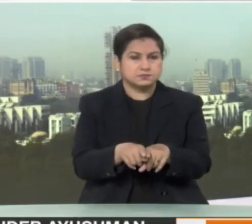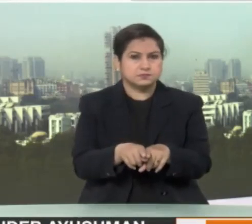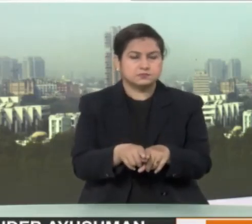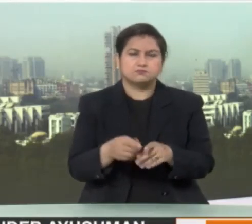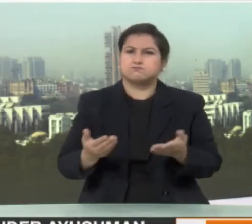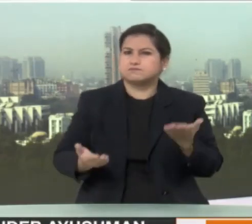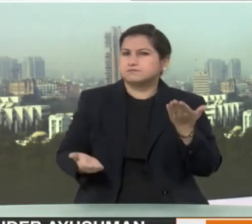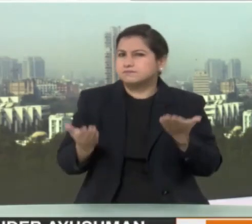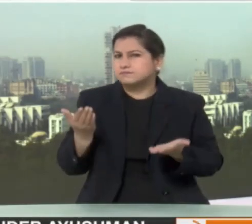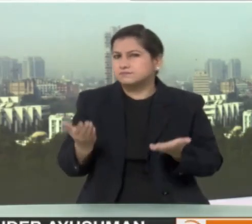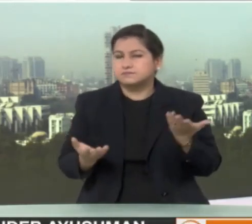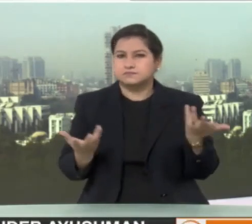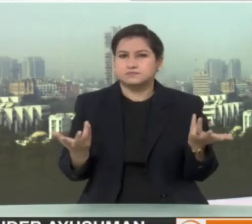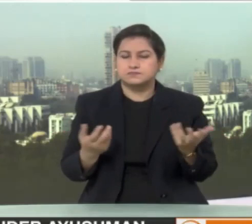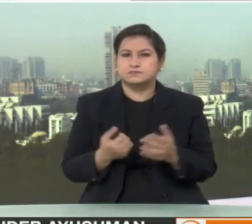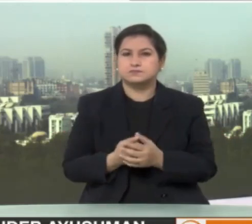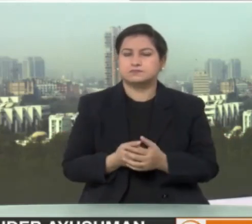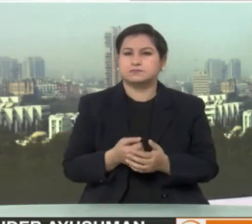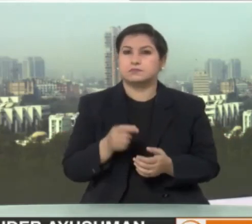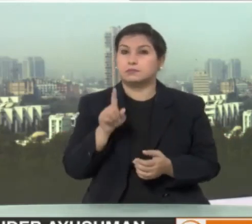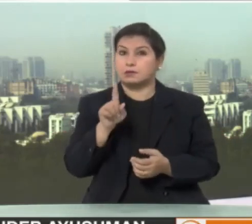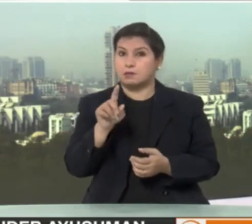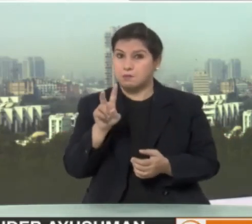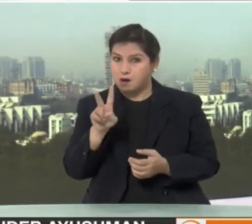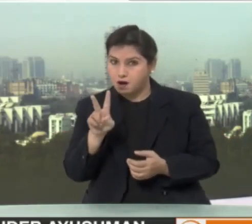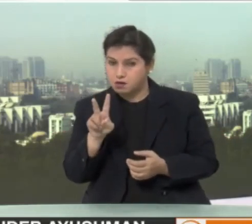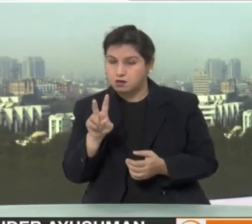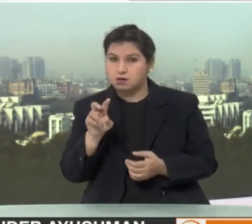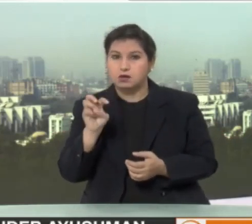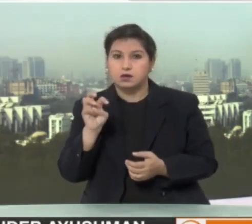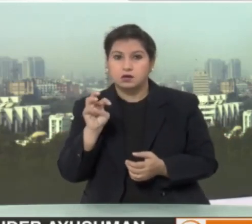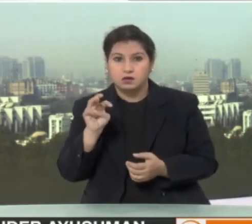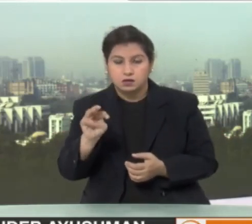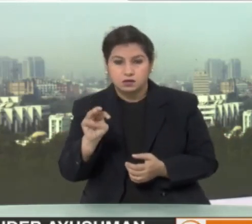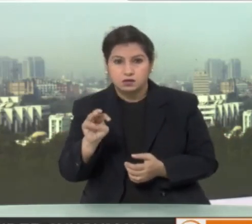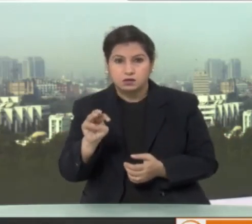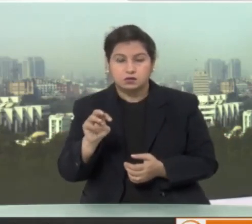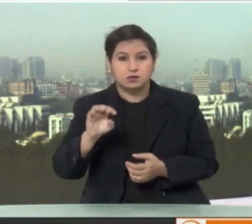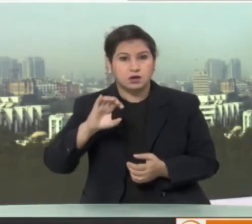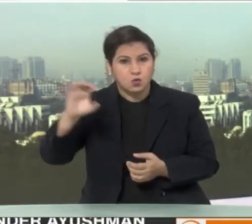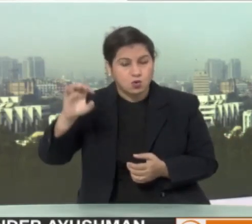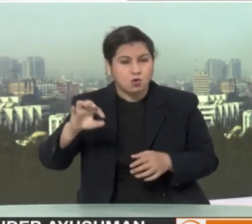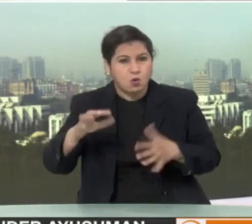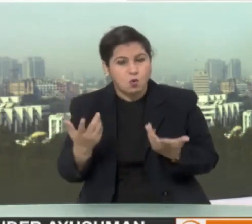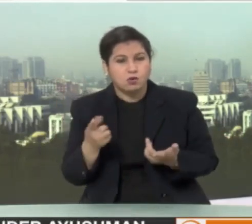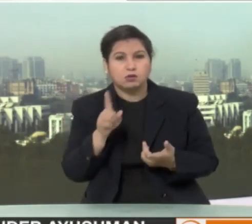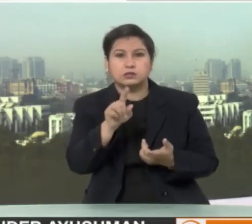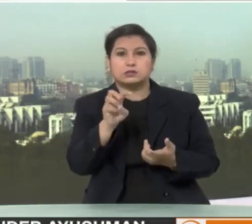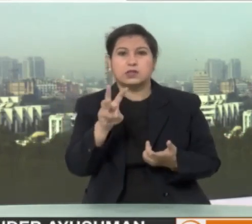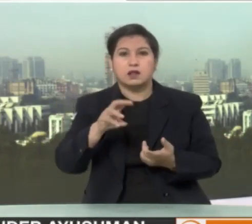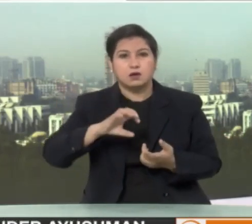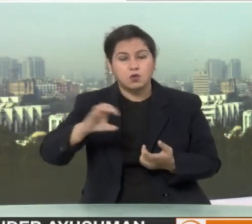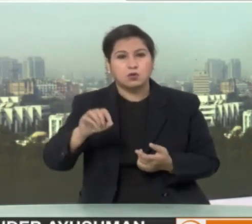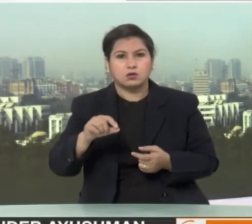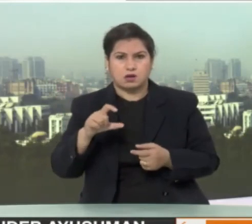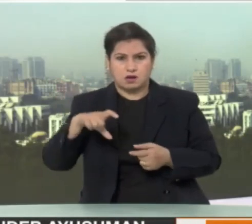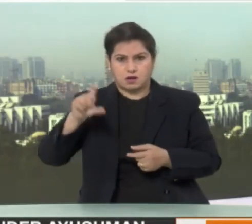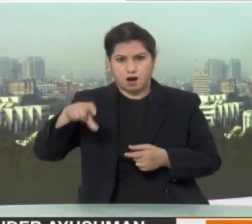शायद 12-13 करोड़ लोगों के हम कार्ड बना चुके हैं। लेकिन मुझे लगता है